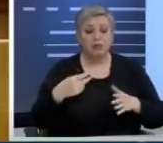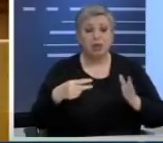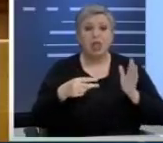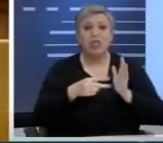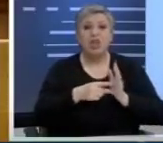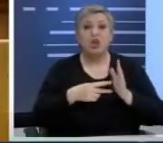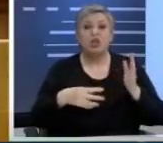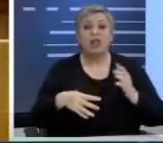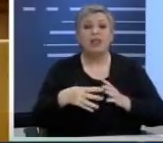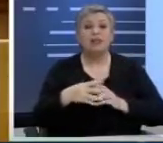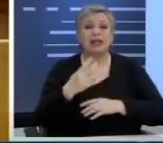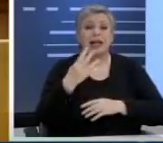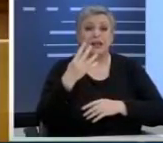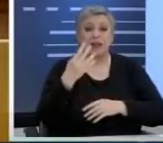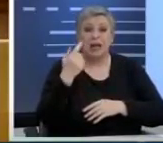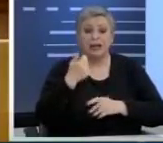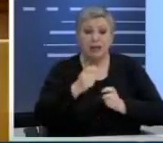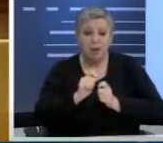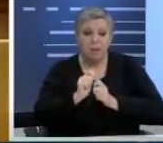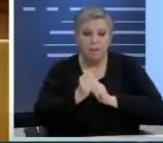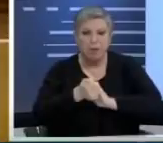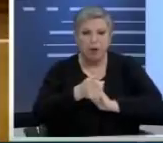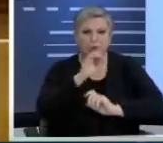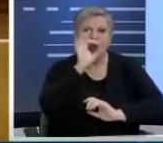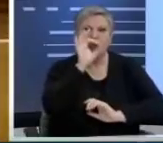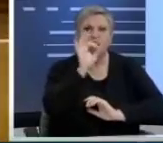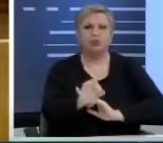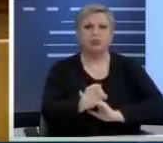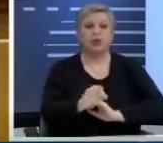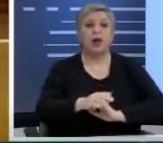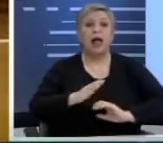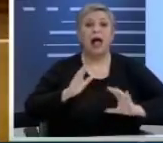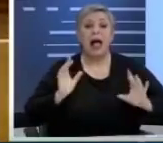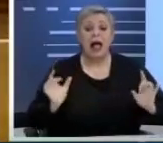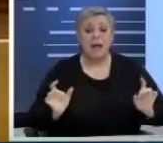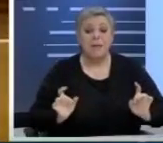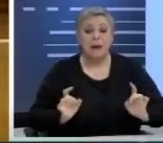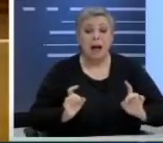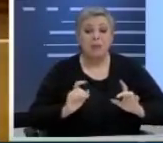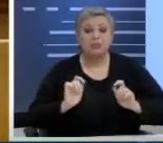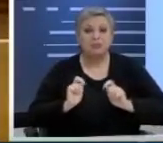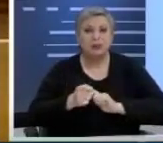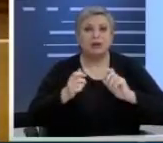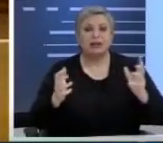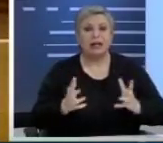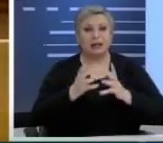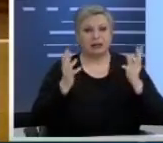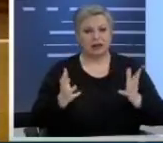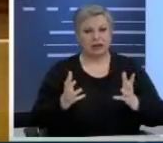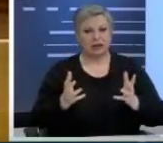του 2014. Αν το είχε κάνει, θα είχε βγει». Και εμείς ήρθαμε στην